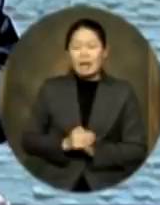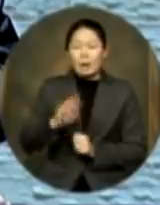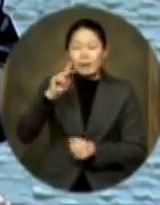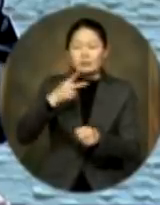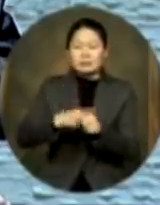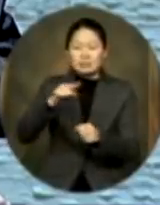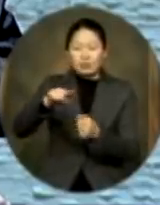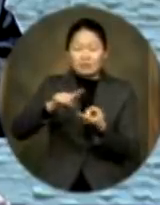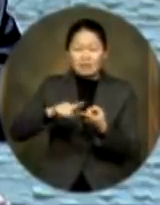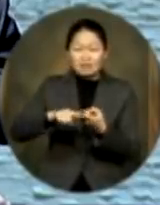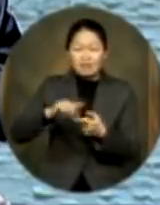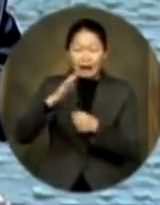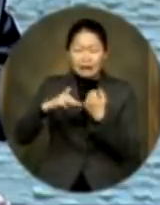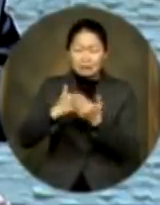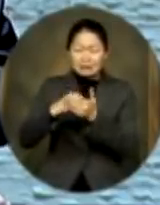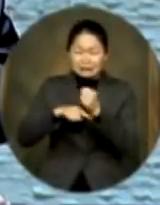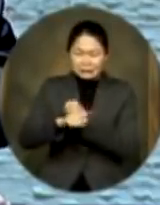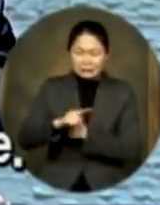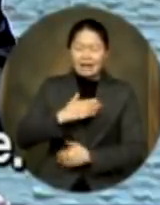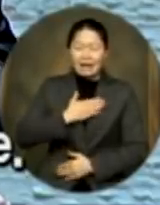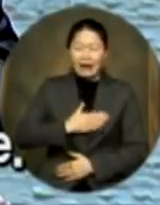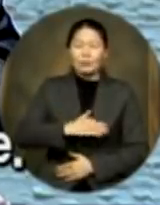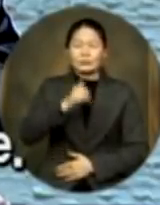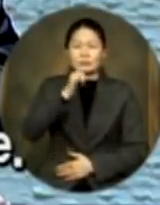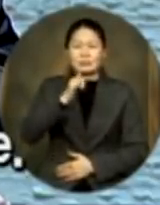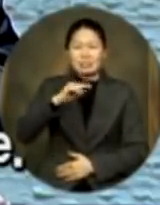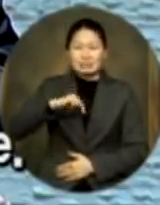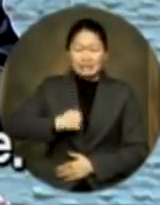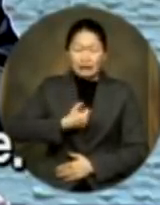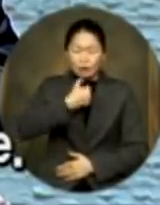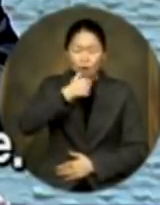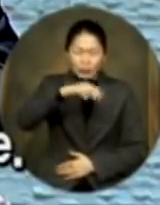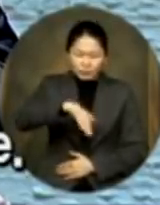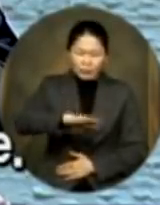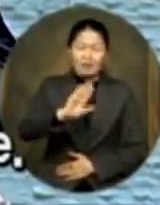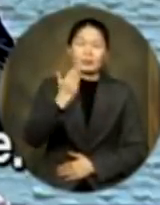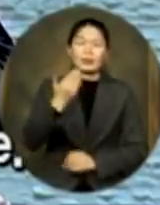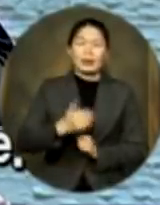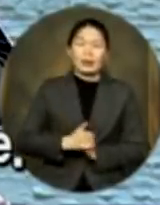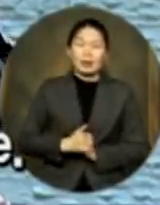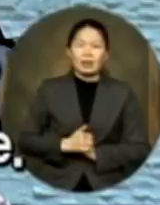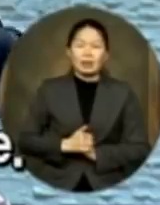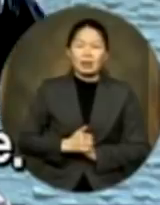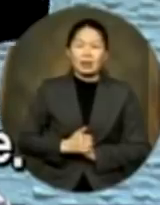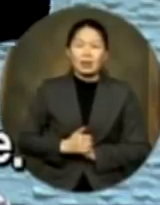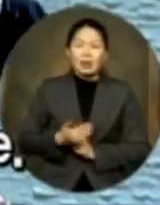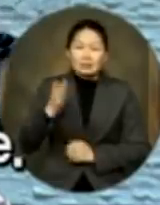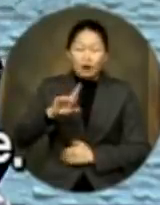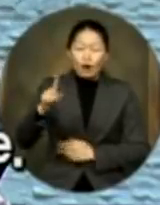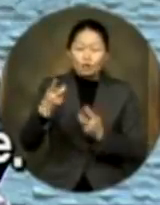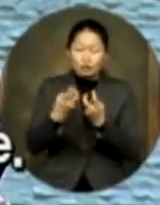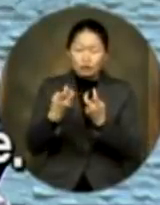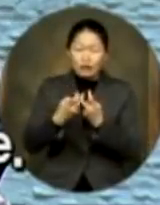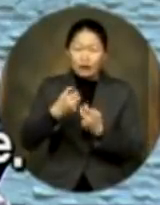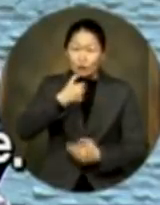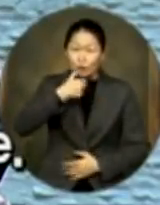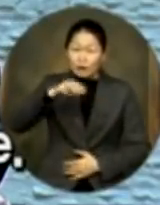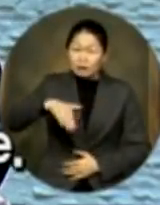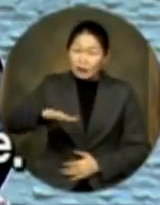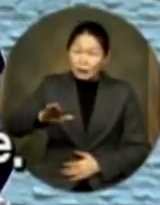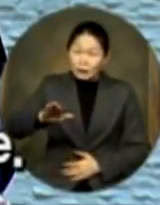대해서 하나님의 뜻을 알고 있었습니다 자기가 로마도 가야 될 거다 근데 어떤 방법으로 로마로 가는